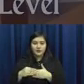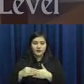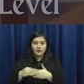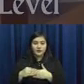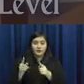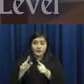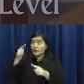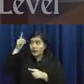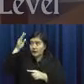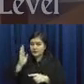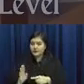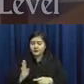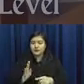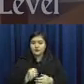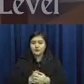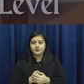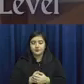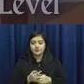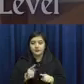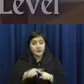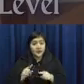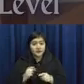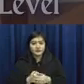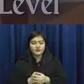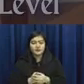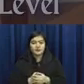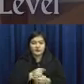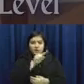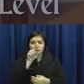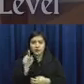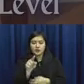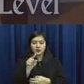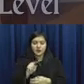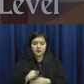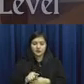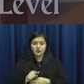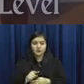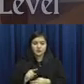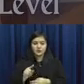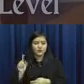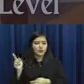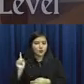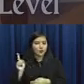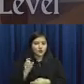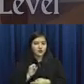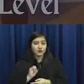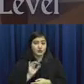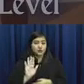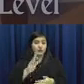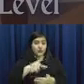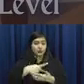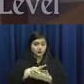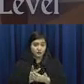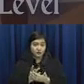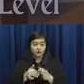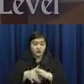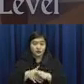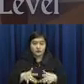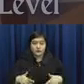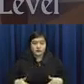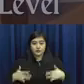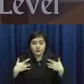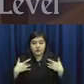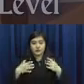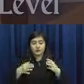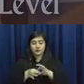Panginoon. Pero ang tanong ko dyan, ano ang involvement mo sa buhay ng iyong pamilya?